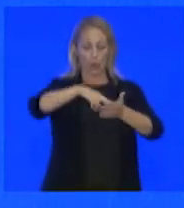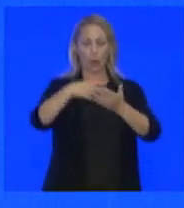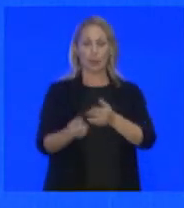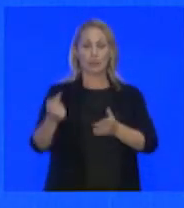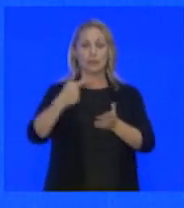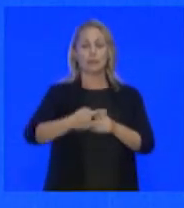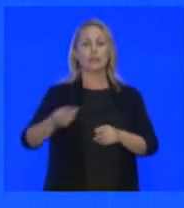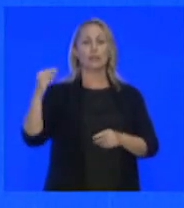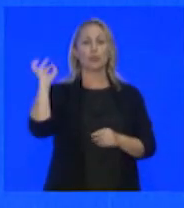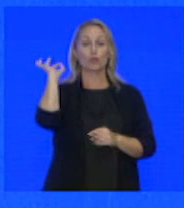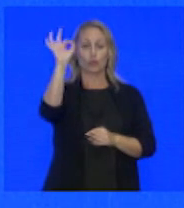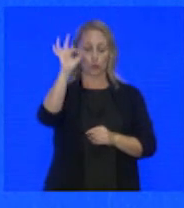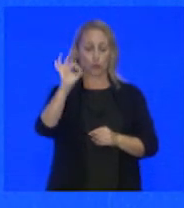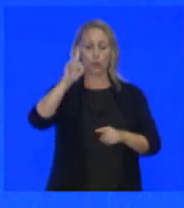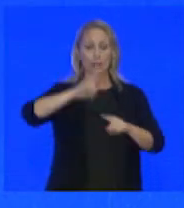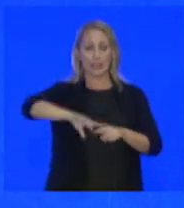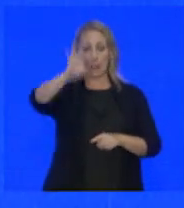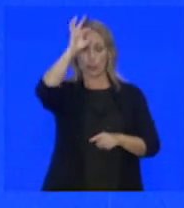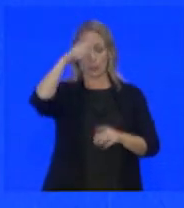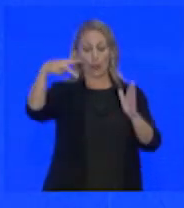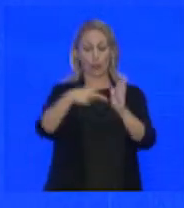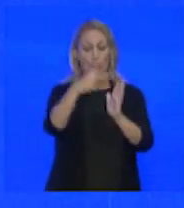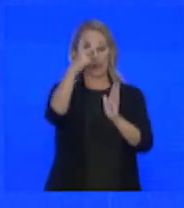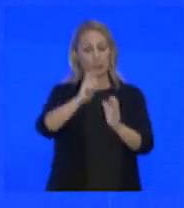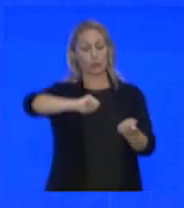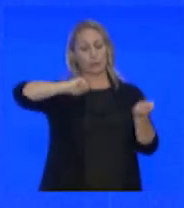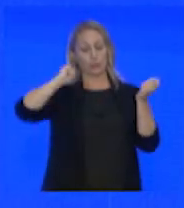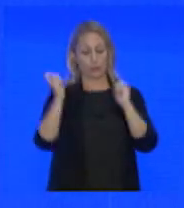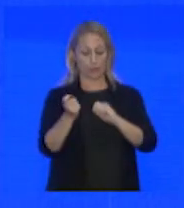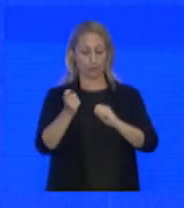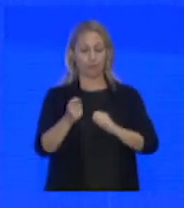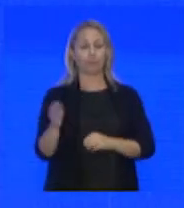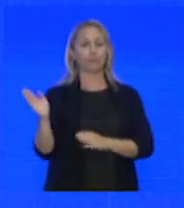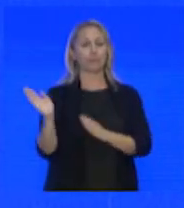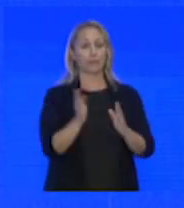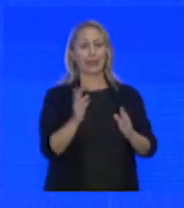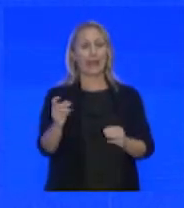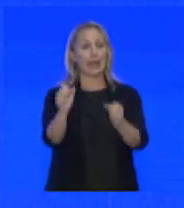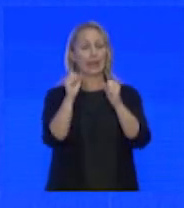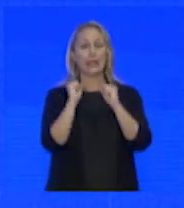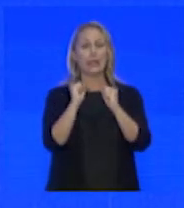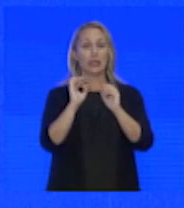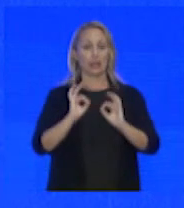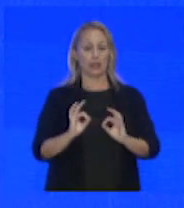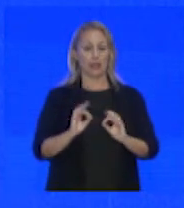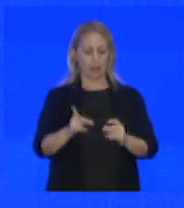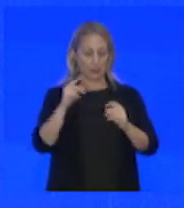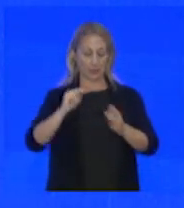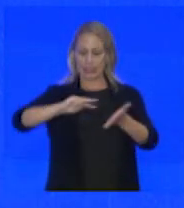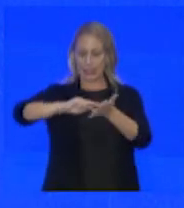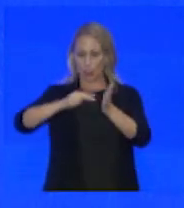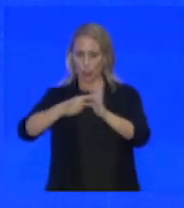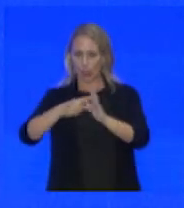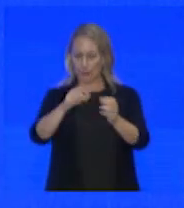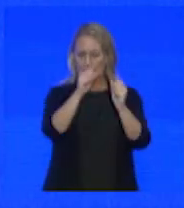περιπολικών της Ελλάς εντός 2020. Αλλά και υγεία. ωφελεί από την πλευρά της την οικονομία. Δεν αναφέρομαι μόνο